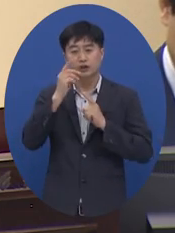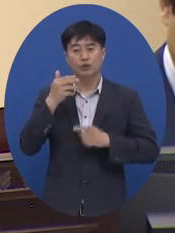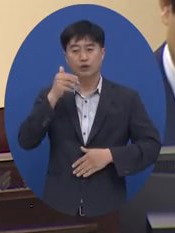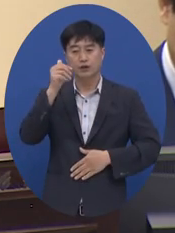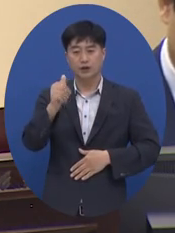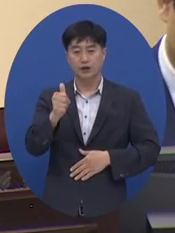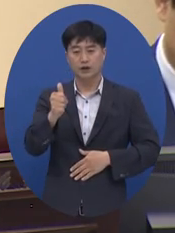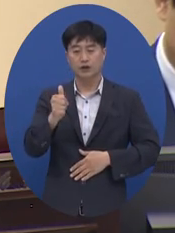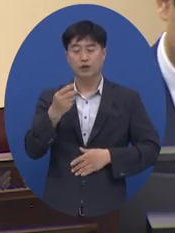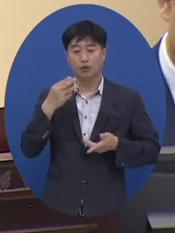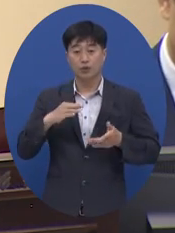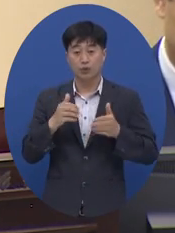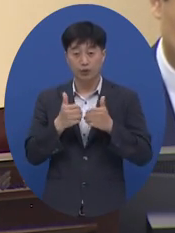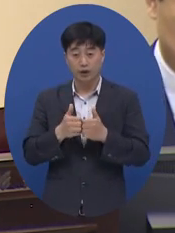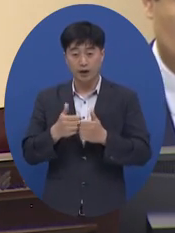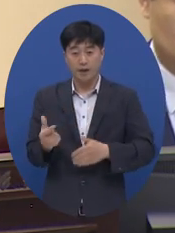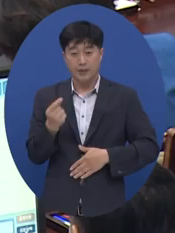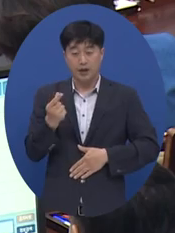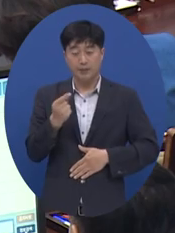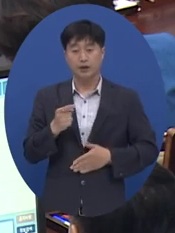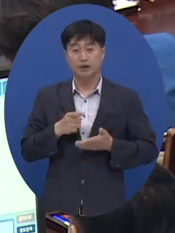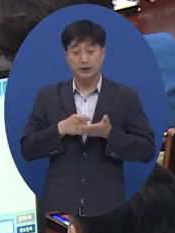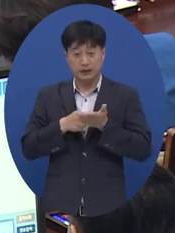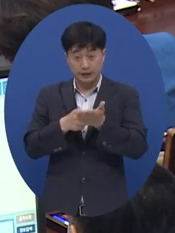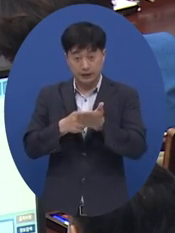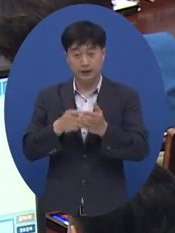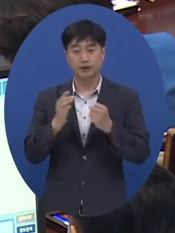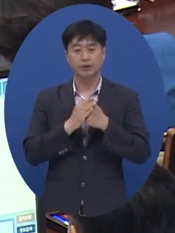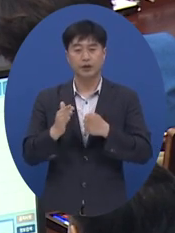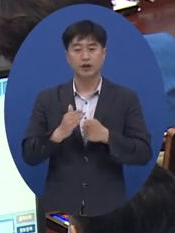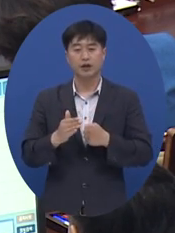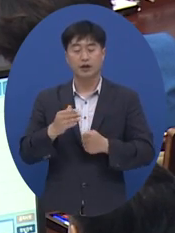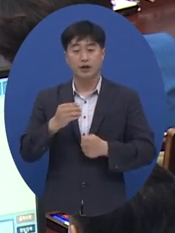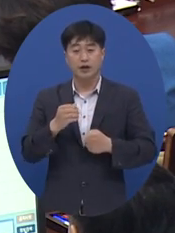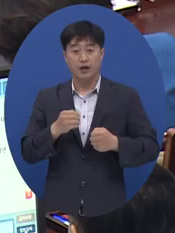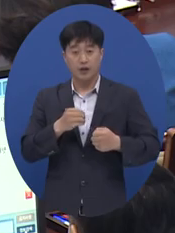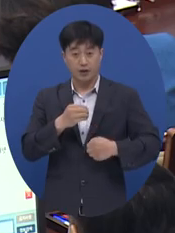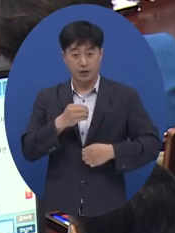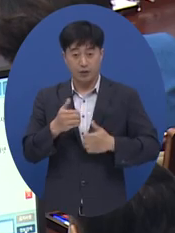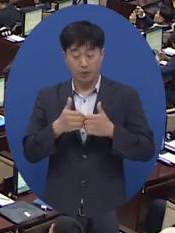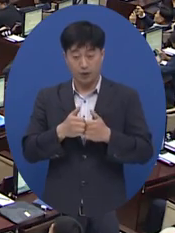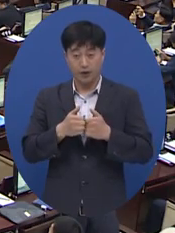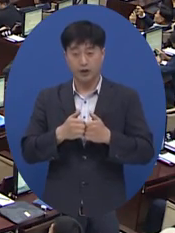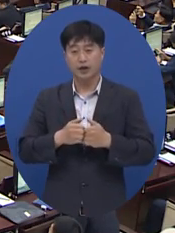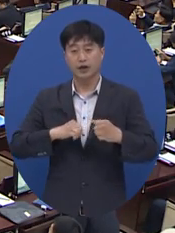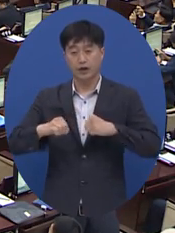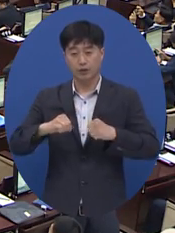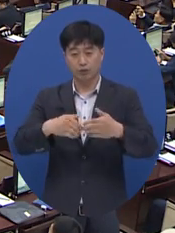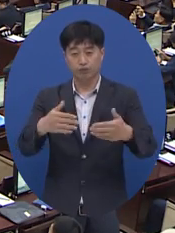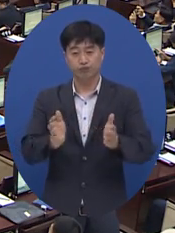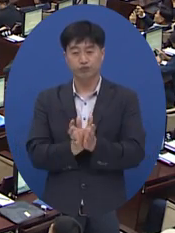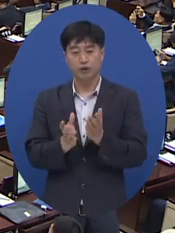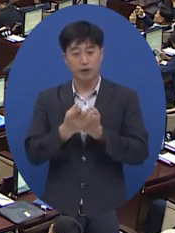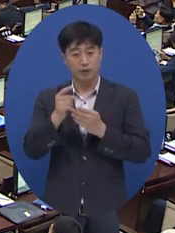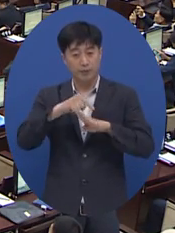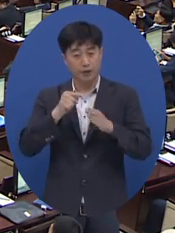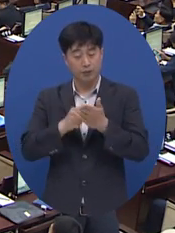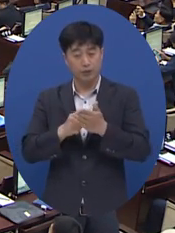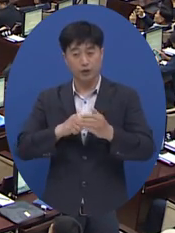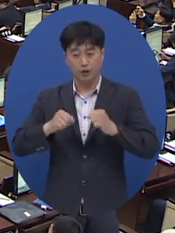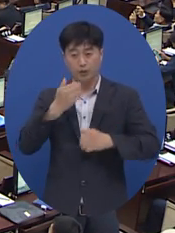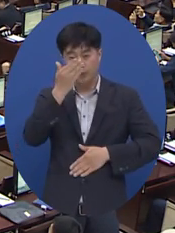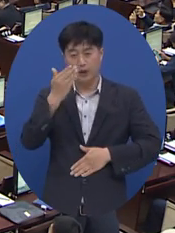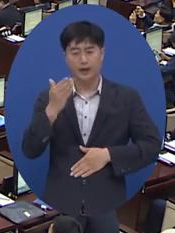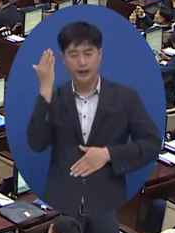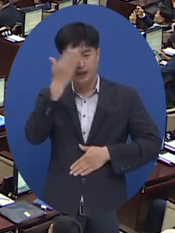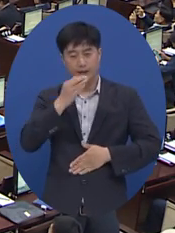이재명 경기도지사는 도의회가 민첩하게 긴급 제안해준 덕에 의회와 집행부가 한마음으로 추경하게 됐다며 관련 예산을 차질